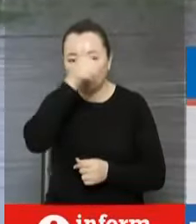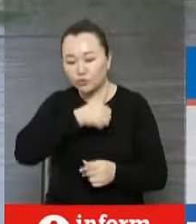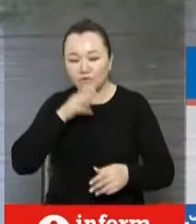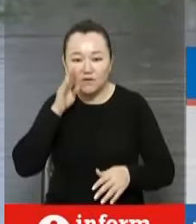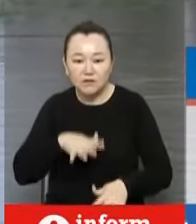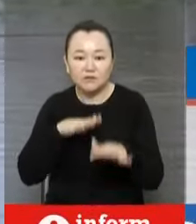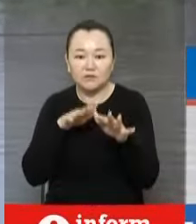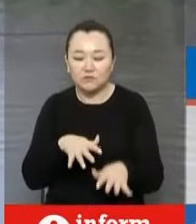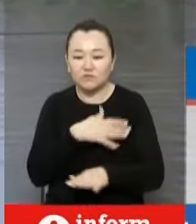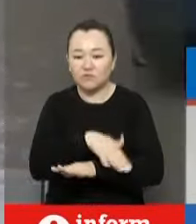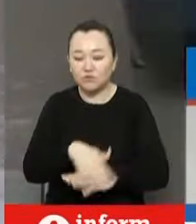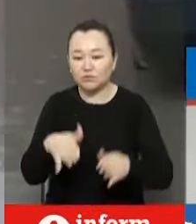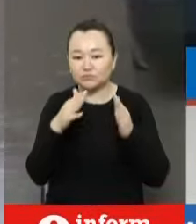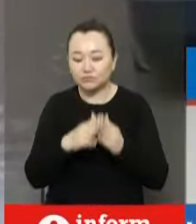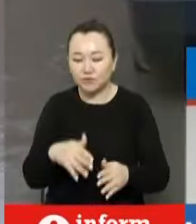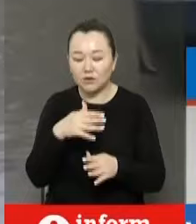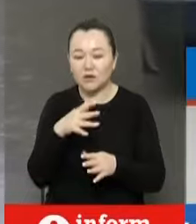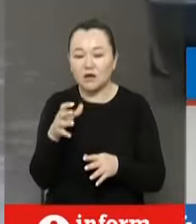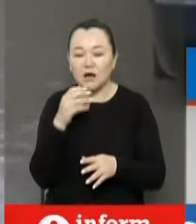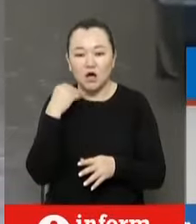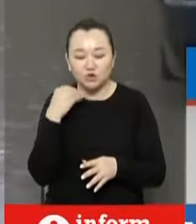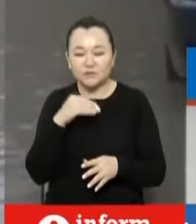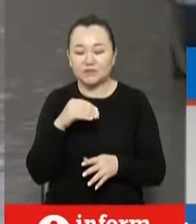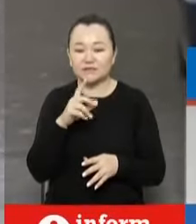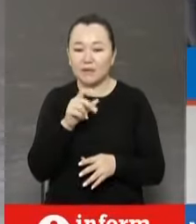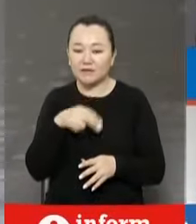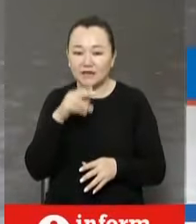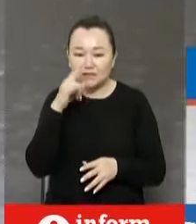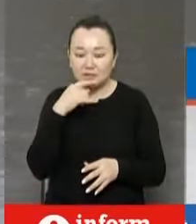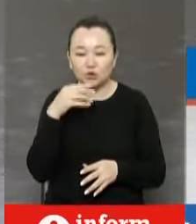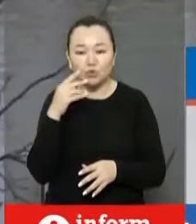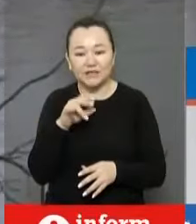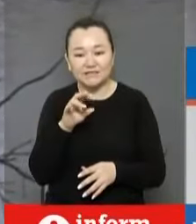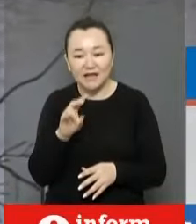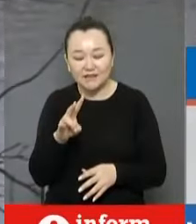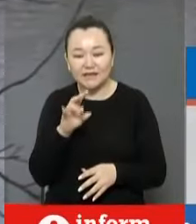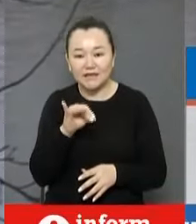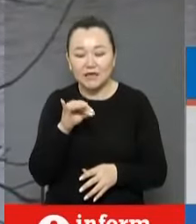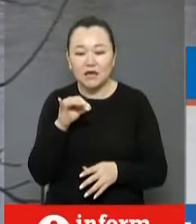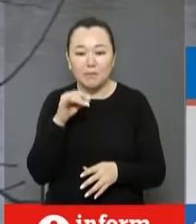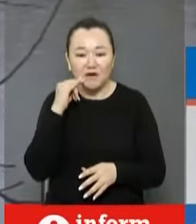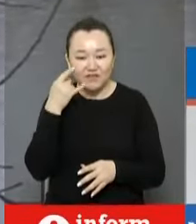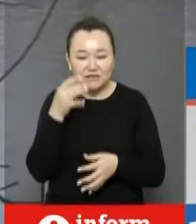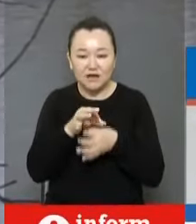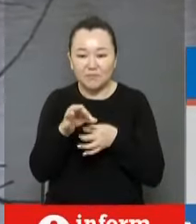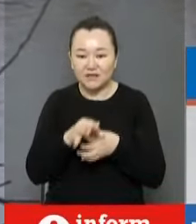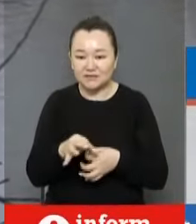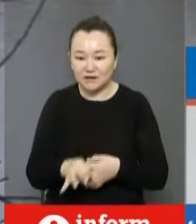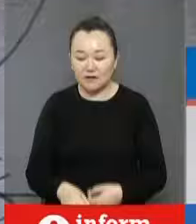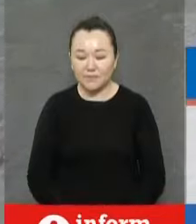оказались дворы и улицы вабабай ской Актюбинской тараско западно-казахстанской туркестанской и Павлодарской областях